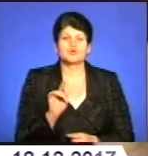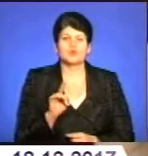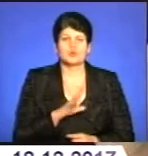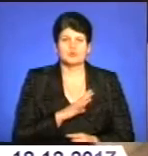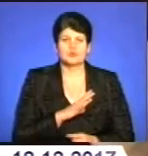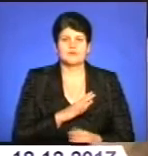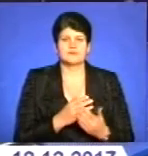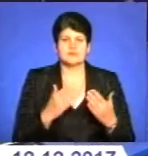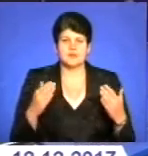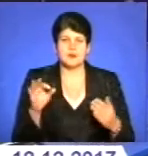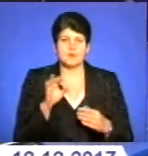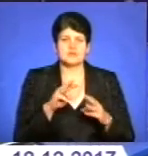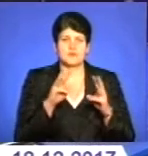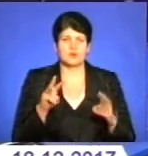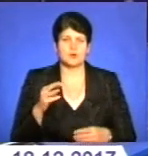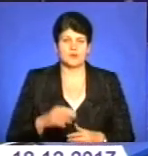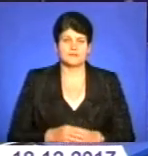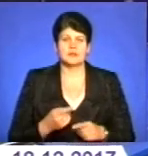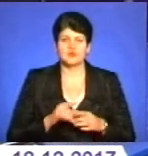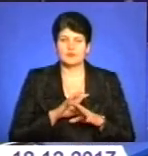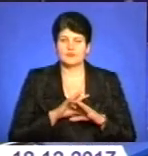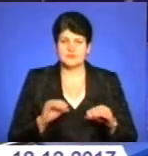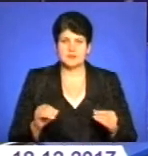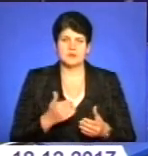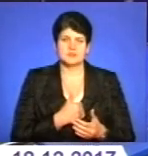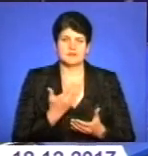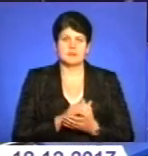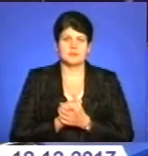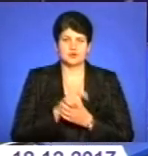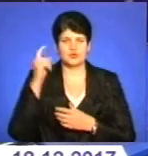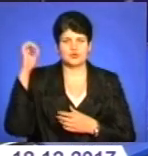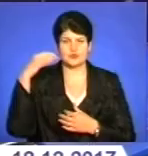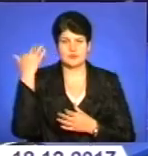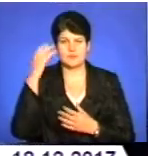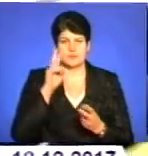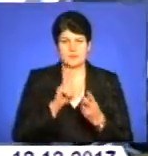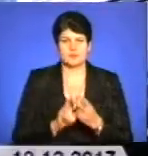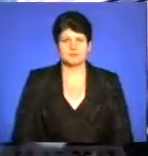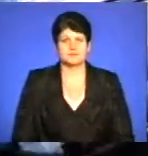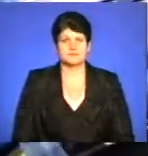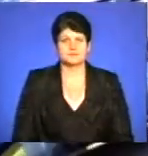Миколая святого. На цьому у мене все. Я бажаю вам мирного і сонячного неба. Побачимось.